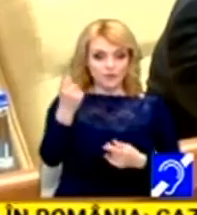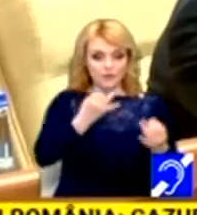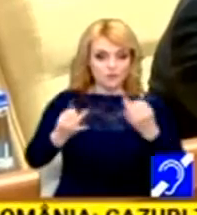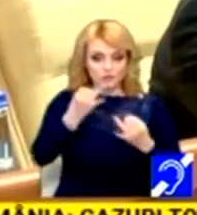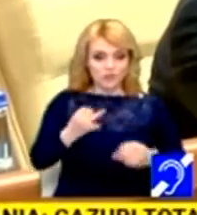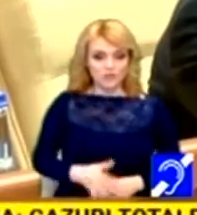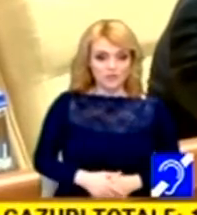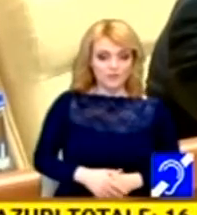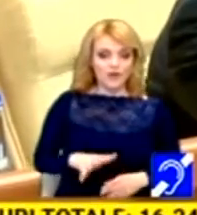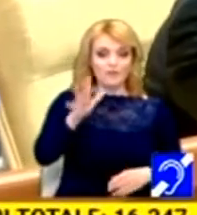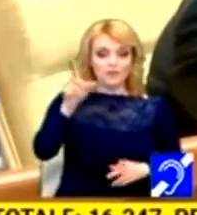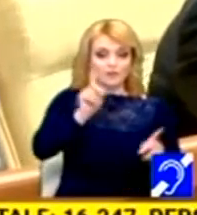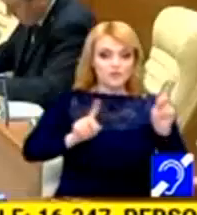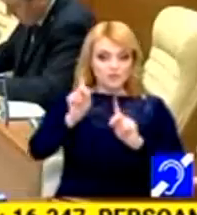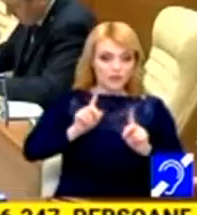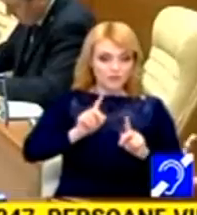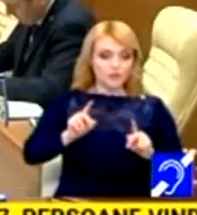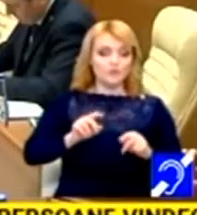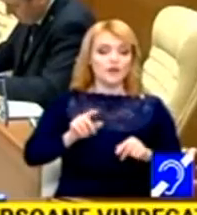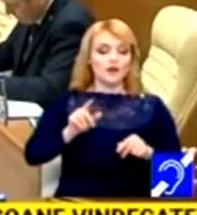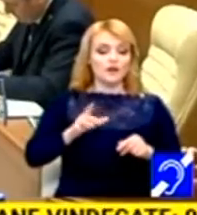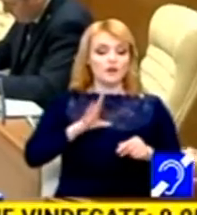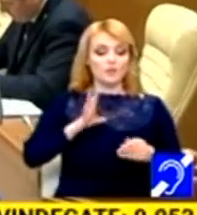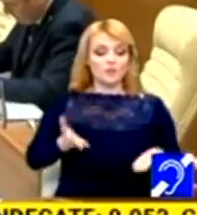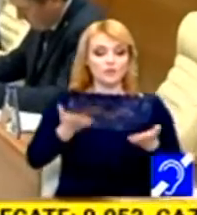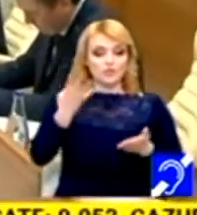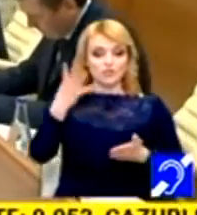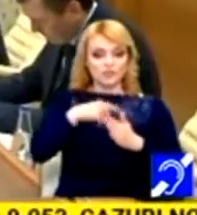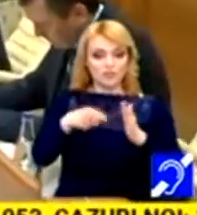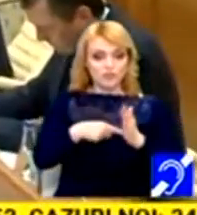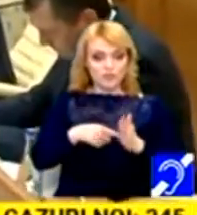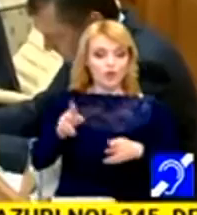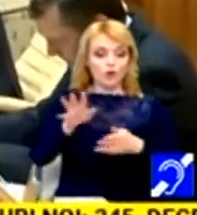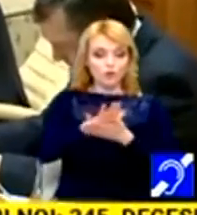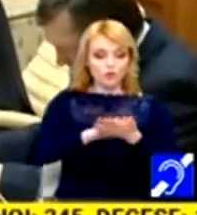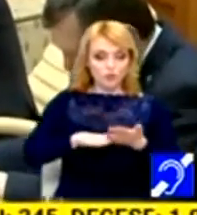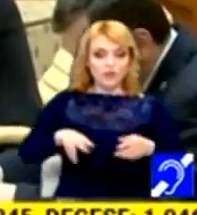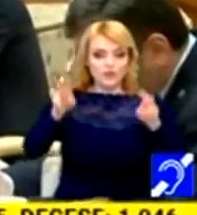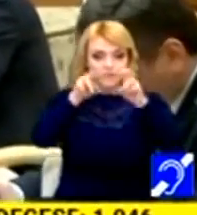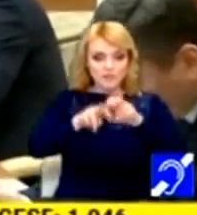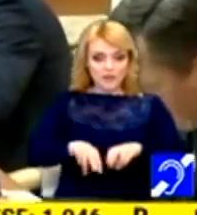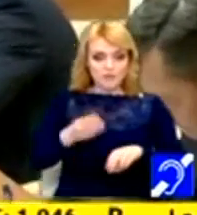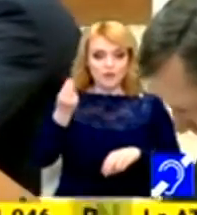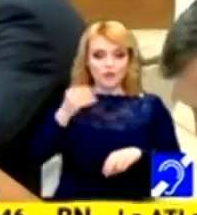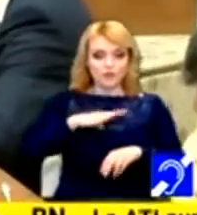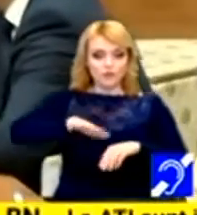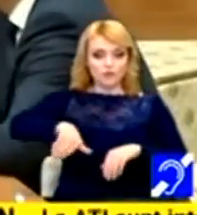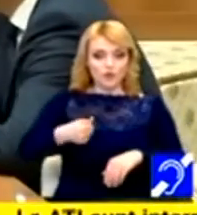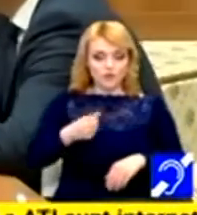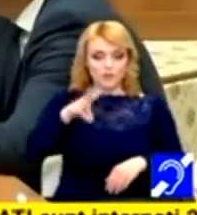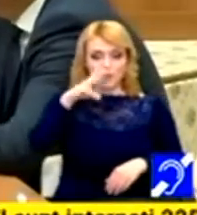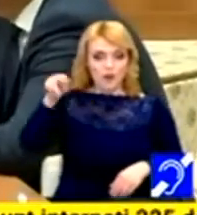Consiliului Suprem de Securitate au fost abordate 4 subiecte. Continuarea investigației fraudei bancare, acțiunile întreprinse